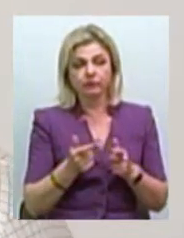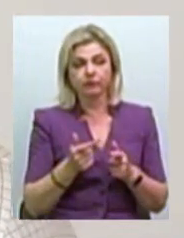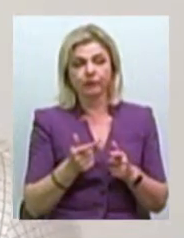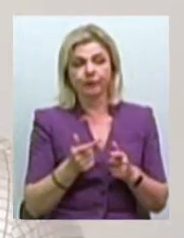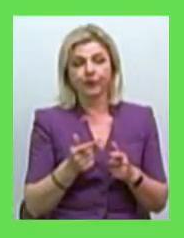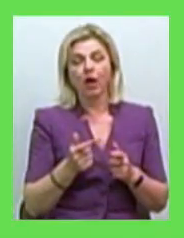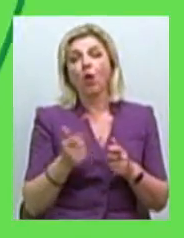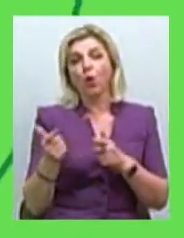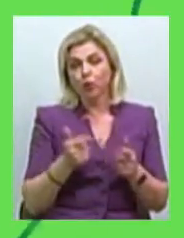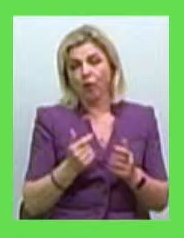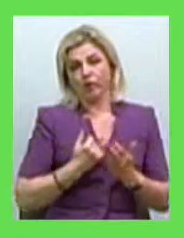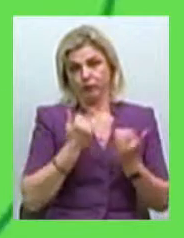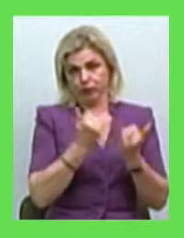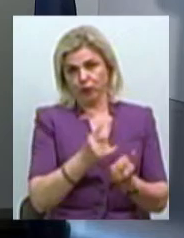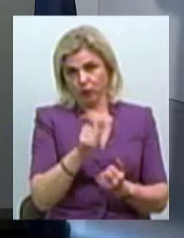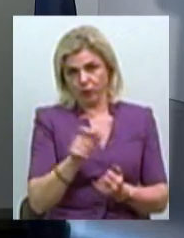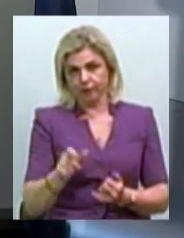на поступки.